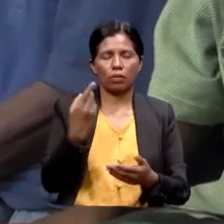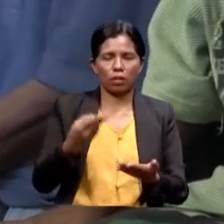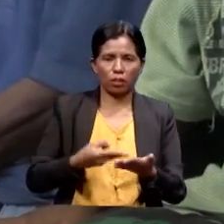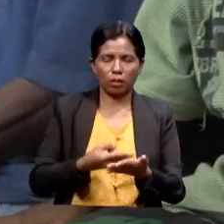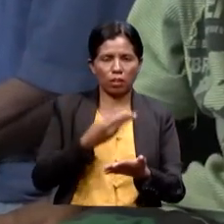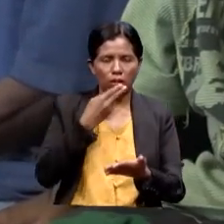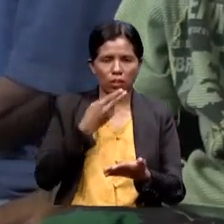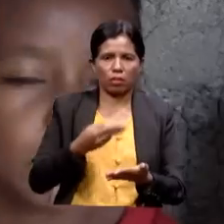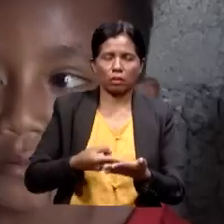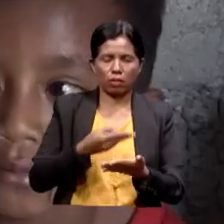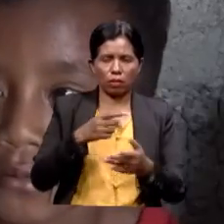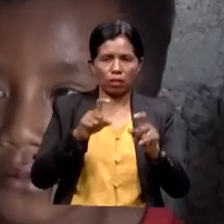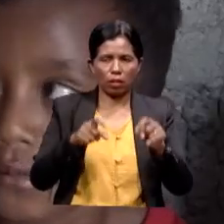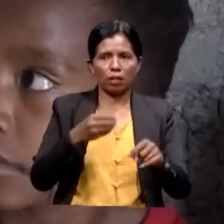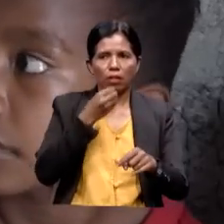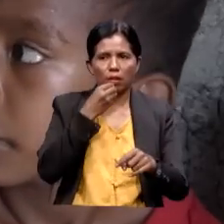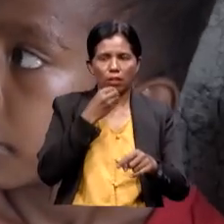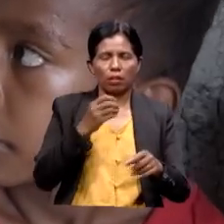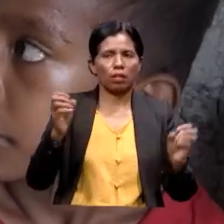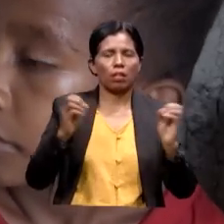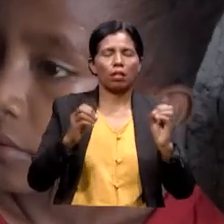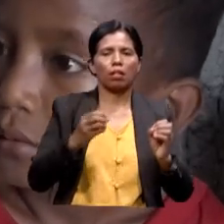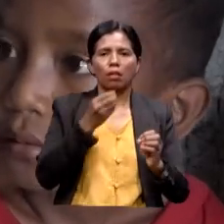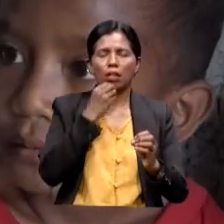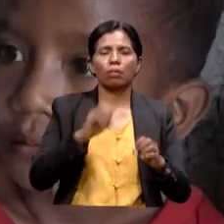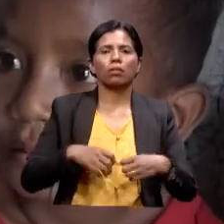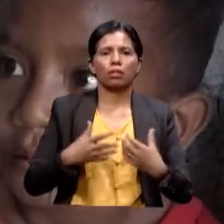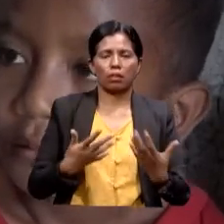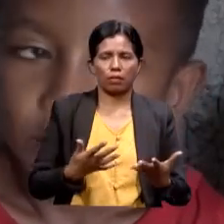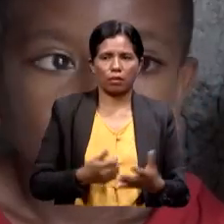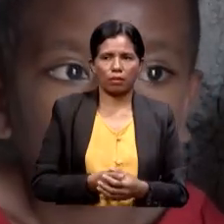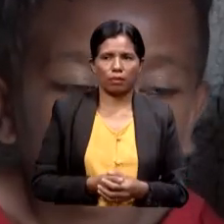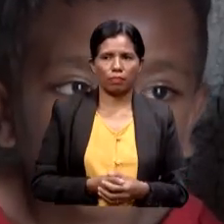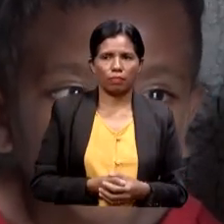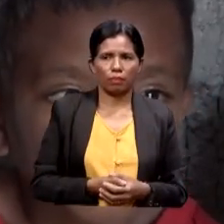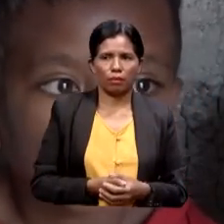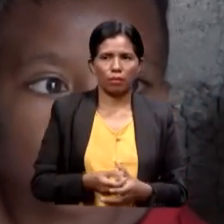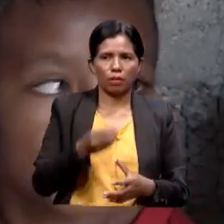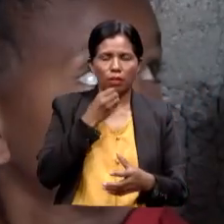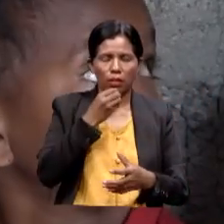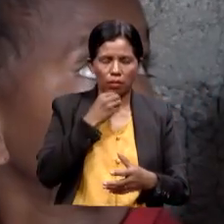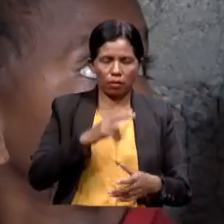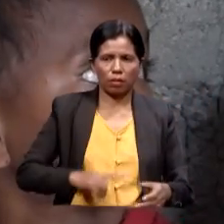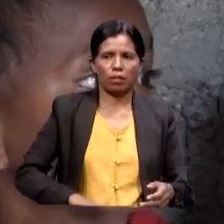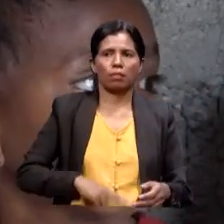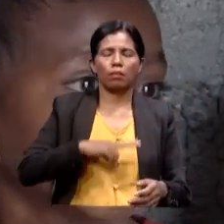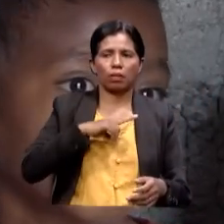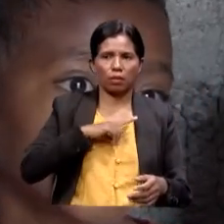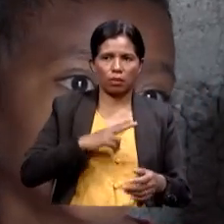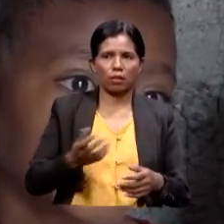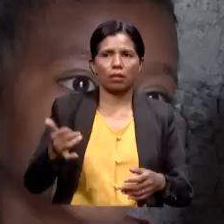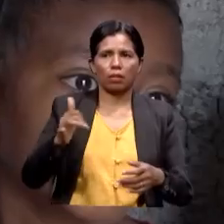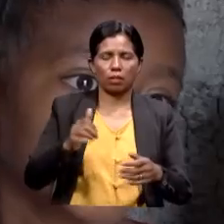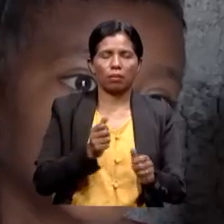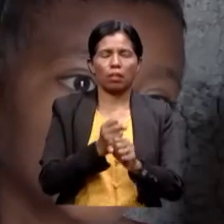ba sa ha thank you ha la ha na gor ha lu sa ha ha ba ba sa bu ne sira mo sa